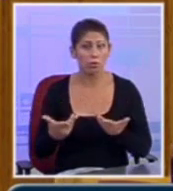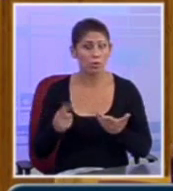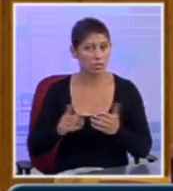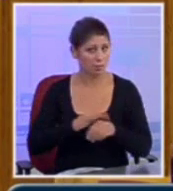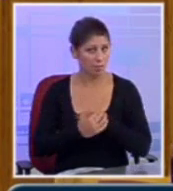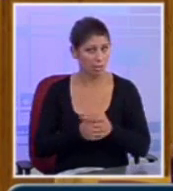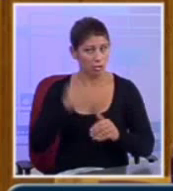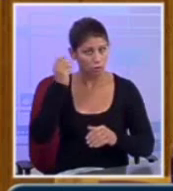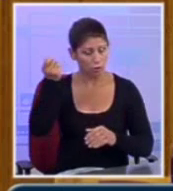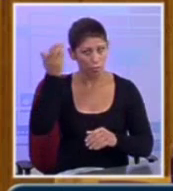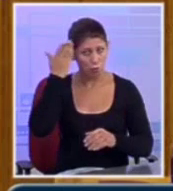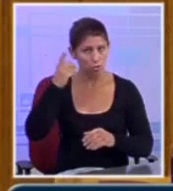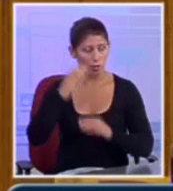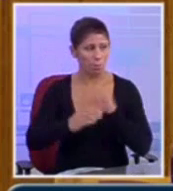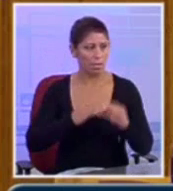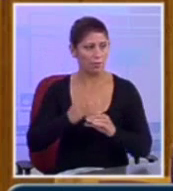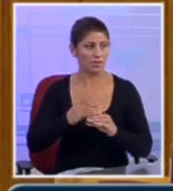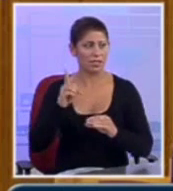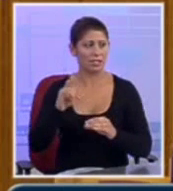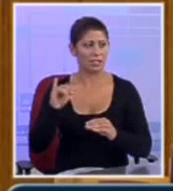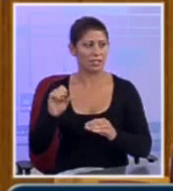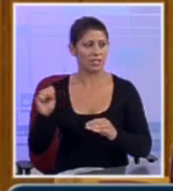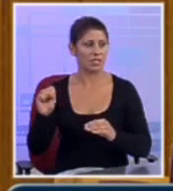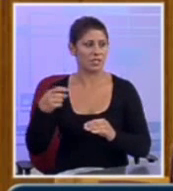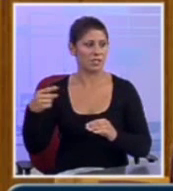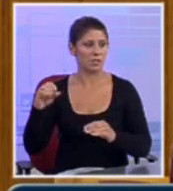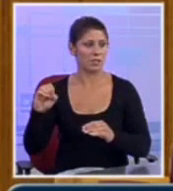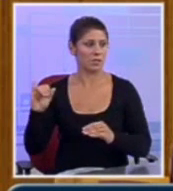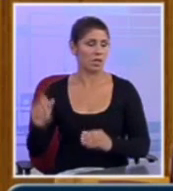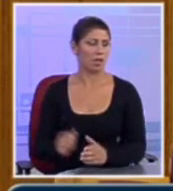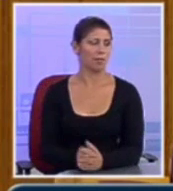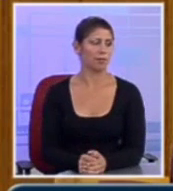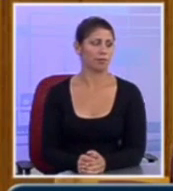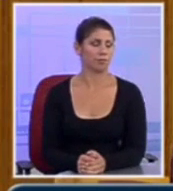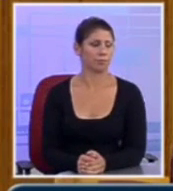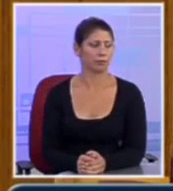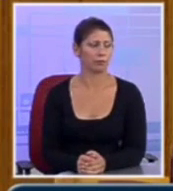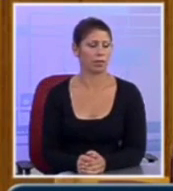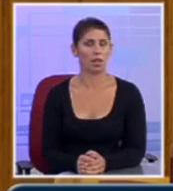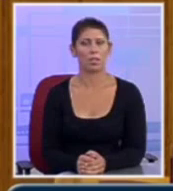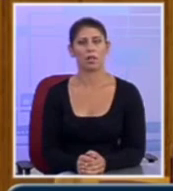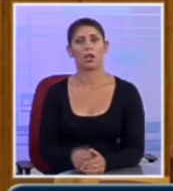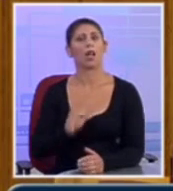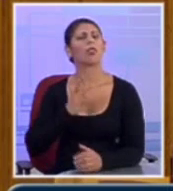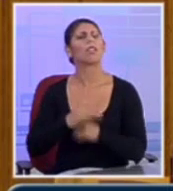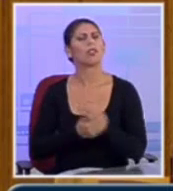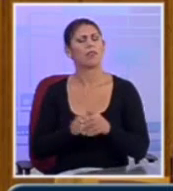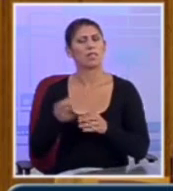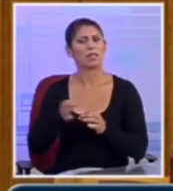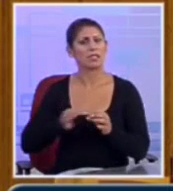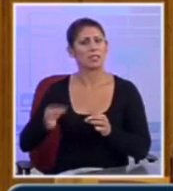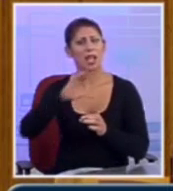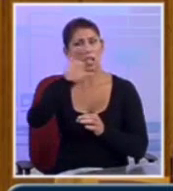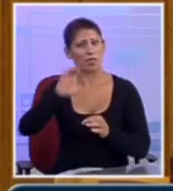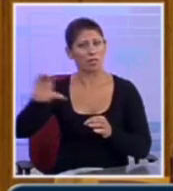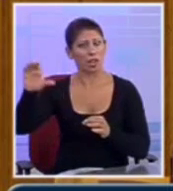για το κόστος επένδυσης της DG. Ευχαριστούμε, κύριε Υπουργέ. Τελειώνω, κύριε Πρόεδρε. Αλλά δεν νοιάζεστε για τα νησιά μας. Τη Θράκη μας είναι